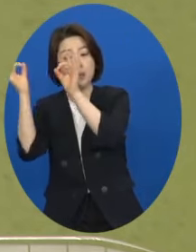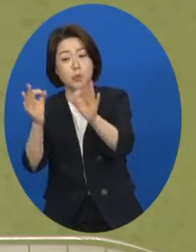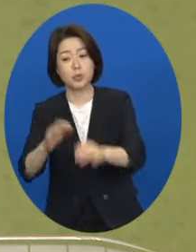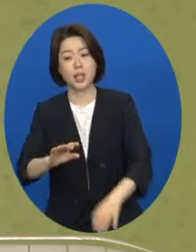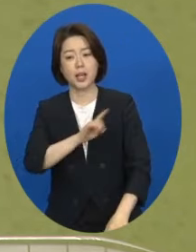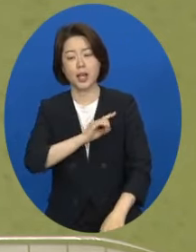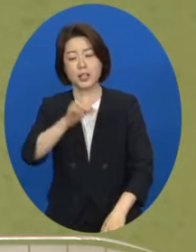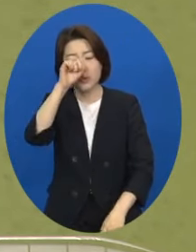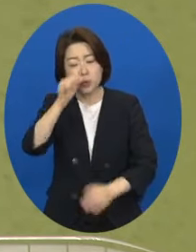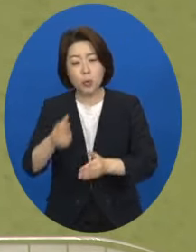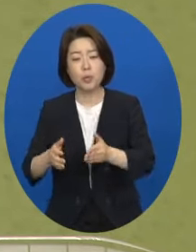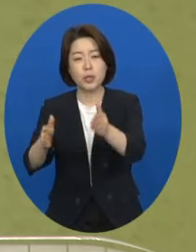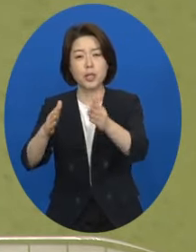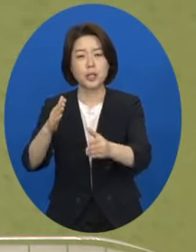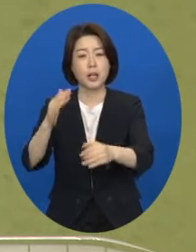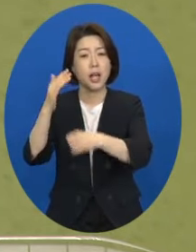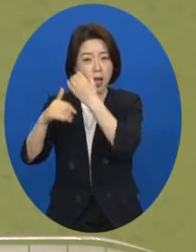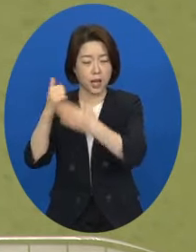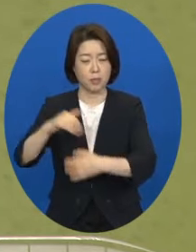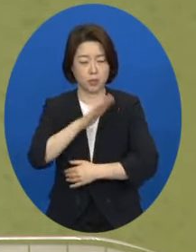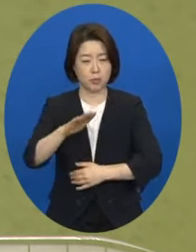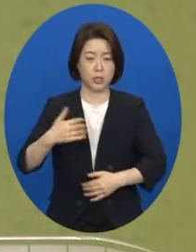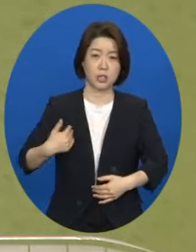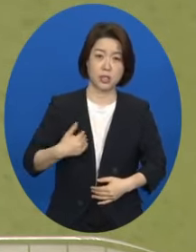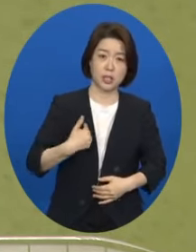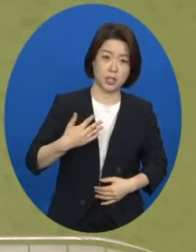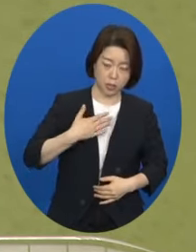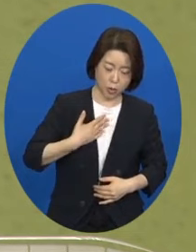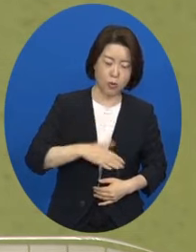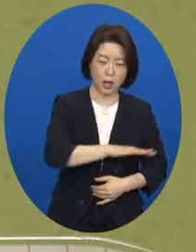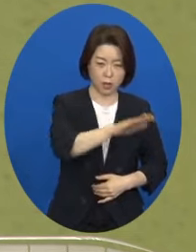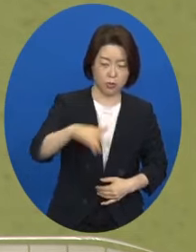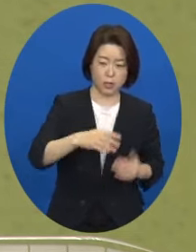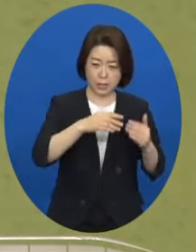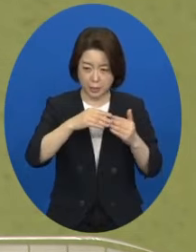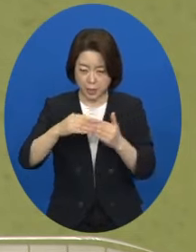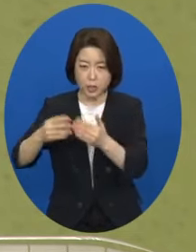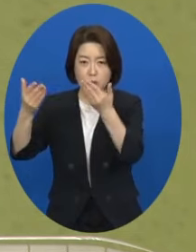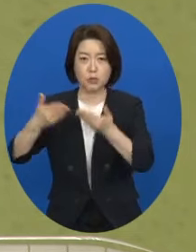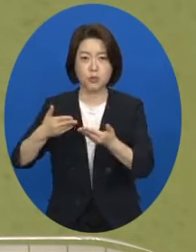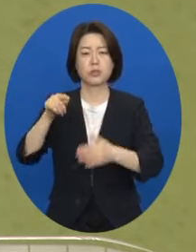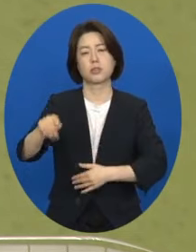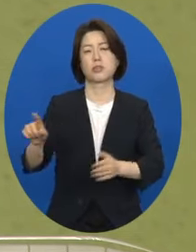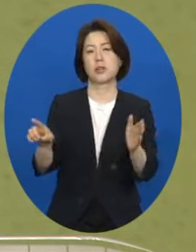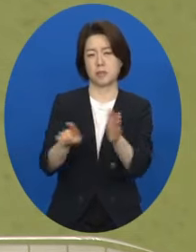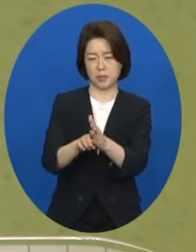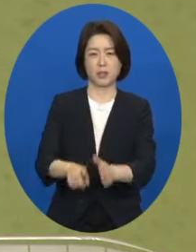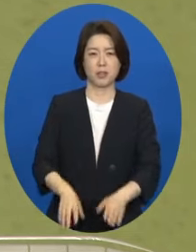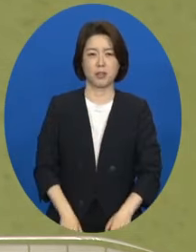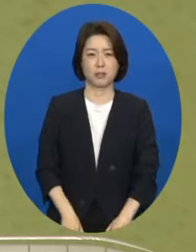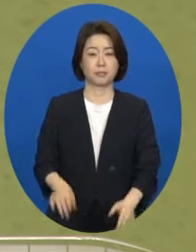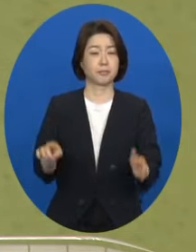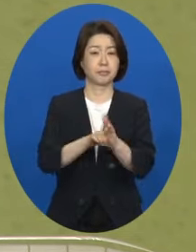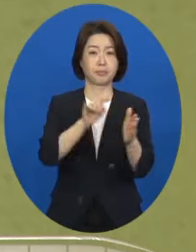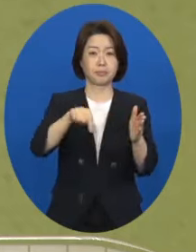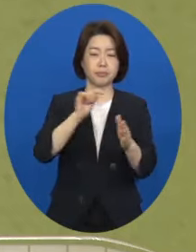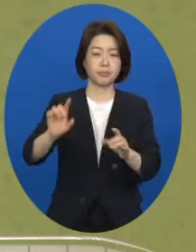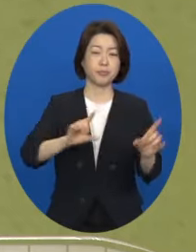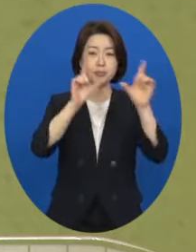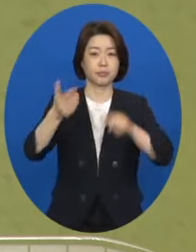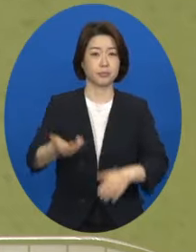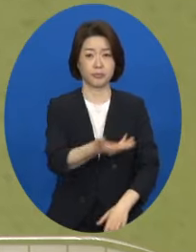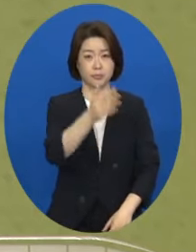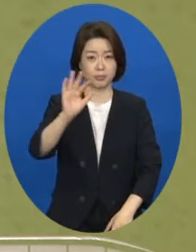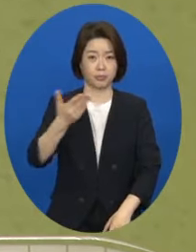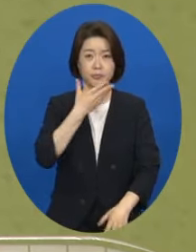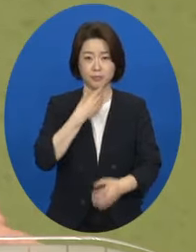선한 길로 하나님께서 우리를 저와 여러분들을 인도해 주실 것을 믿습니다. 그 믿음 가운데 살아간 여러분들의 시기를